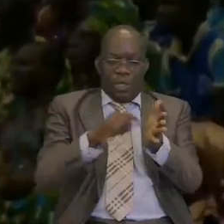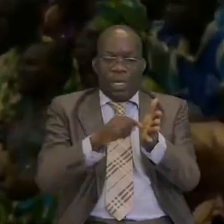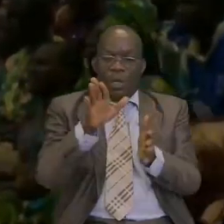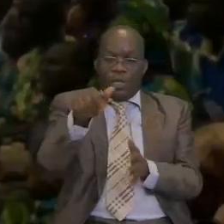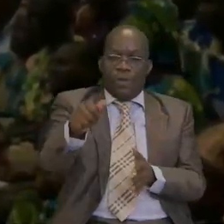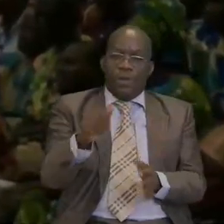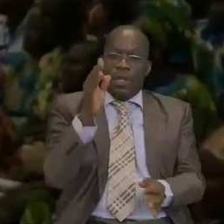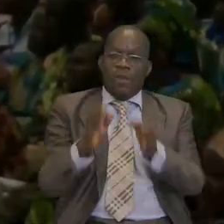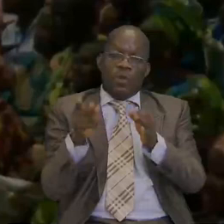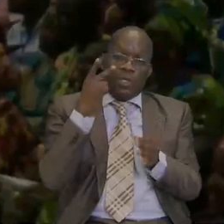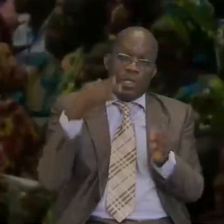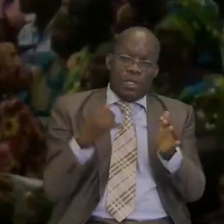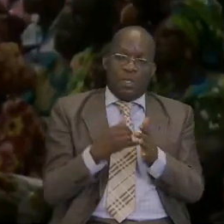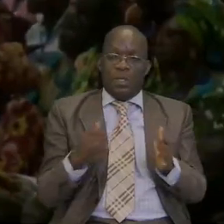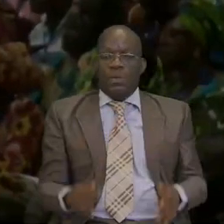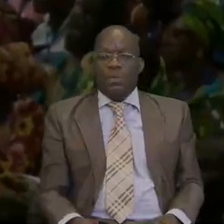guérison,